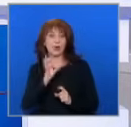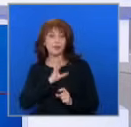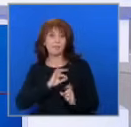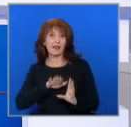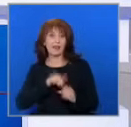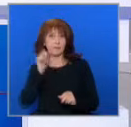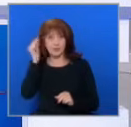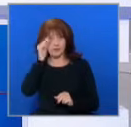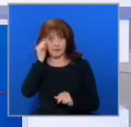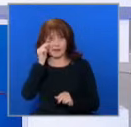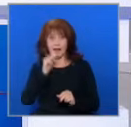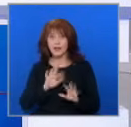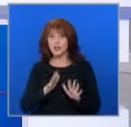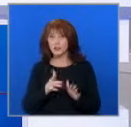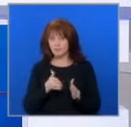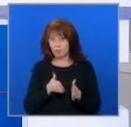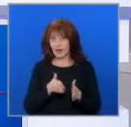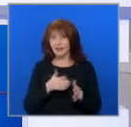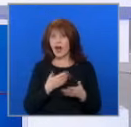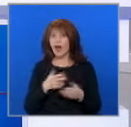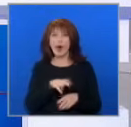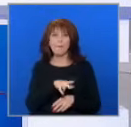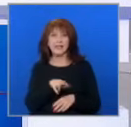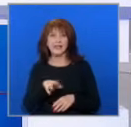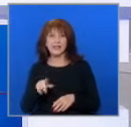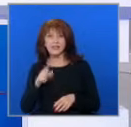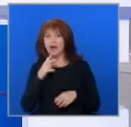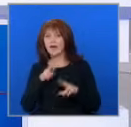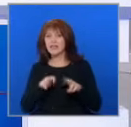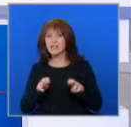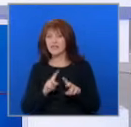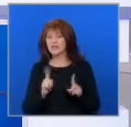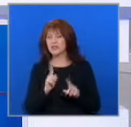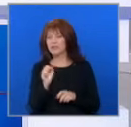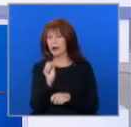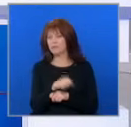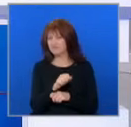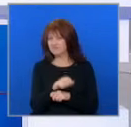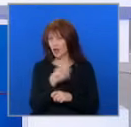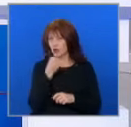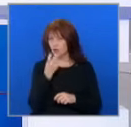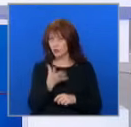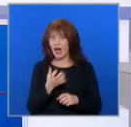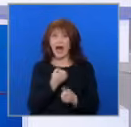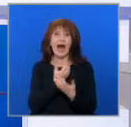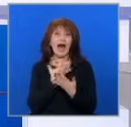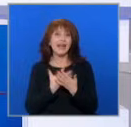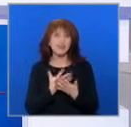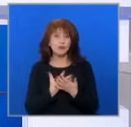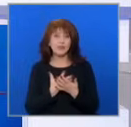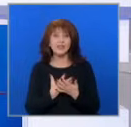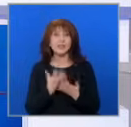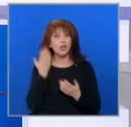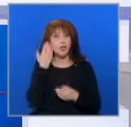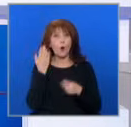В този период, според близките, разследващите са неглижирали случая. След обществен натиск, арестувани и с обвинение се